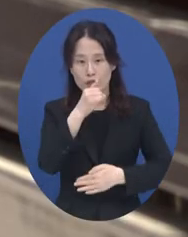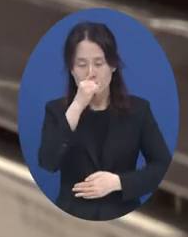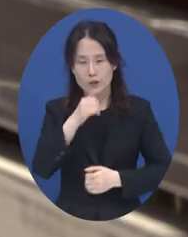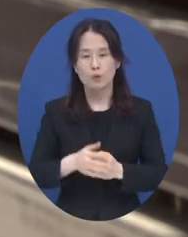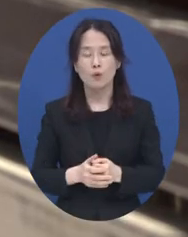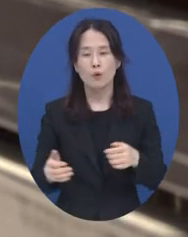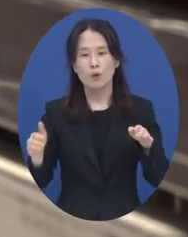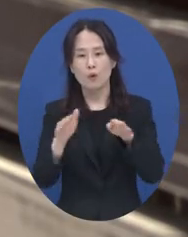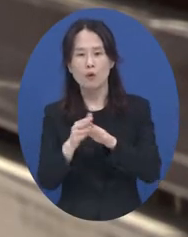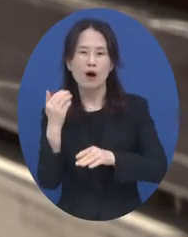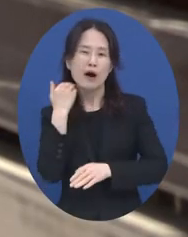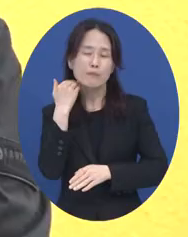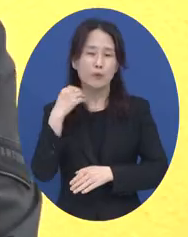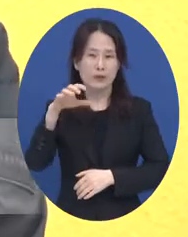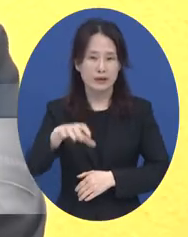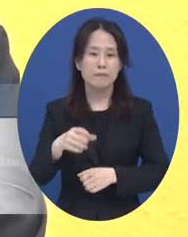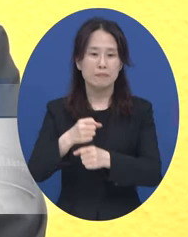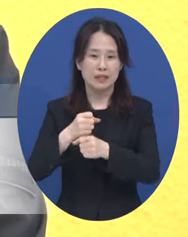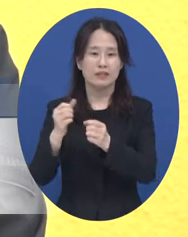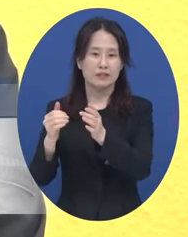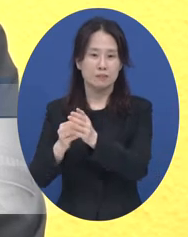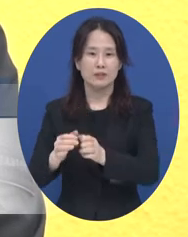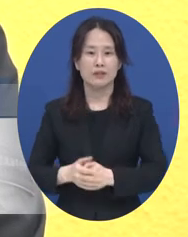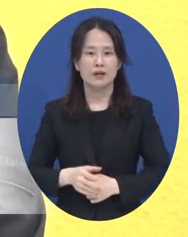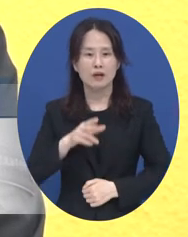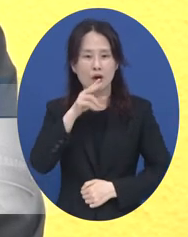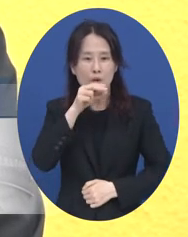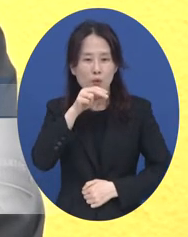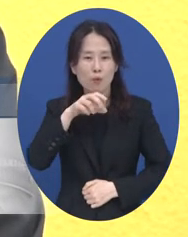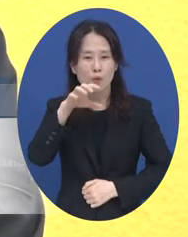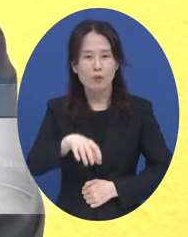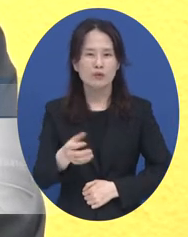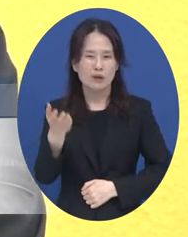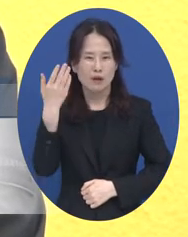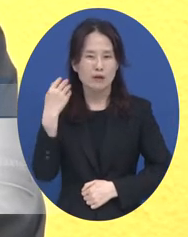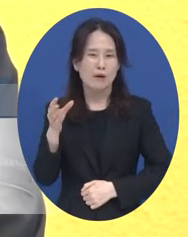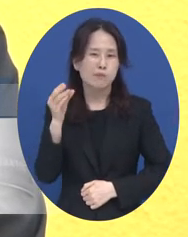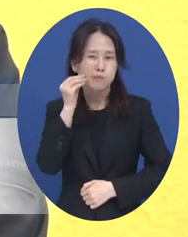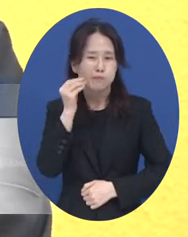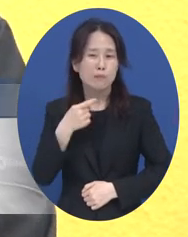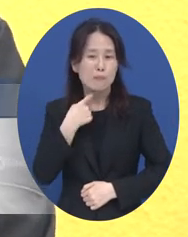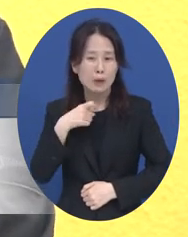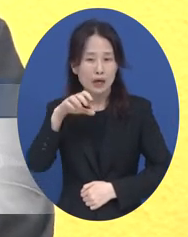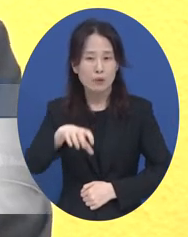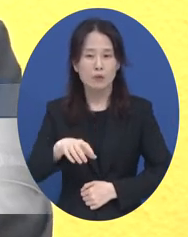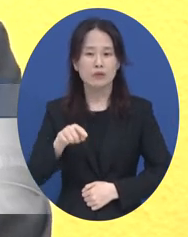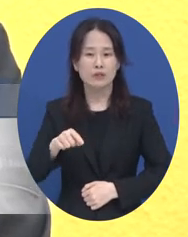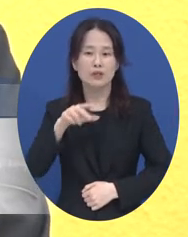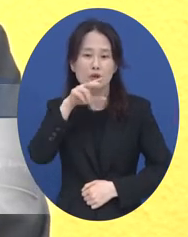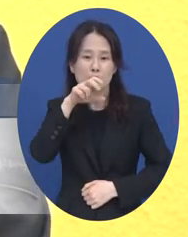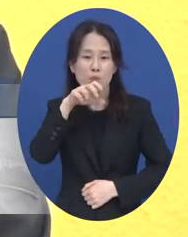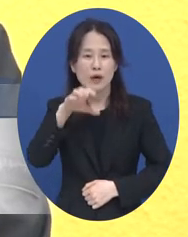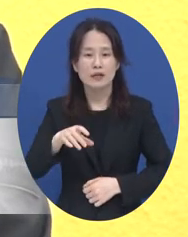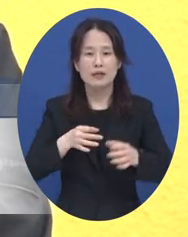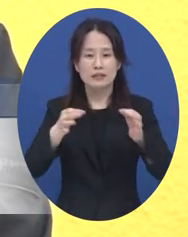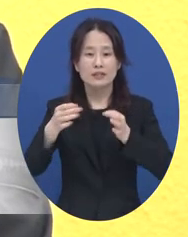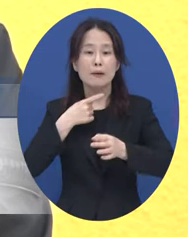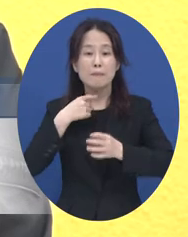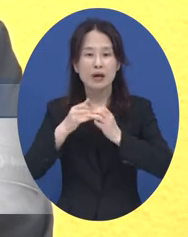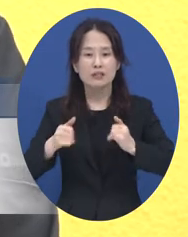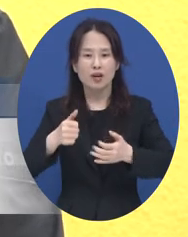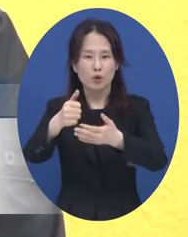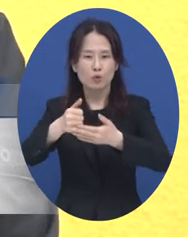가리기 등을 설치한 겁니다 골목 자체가 너무 버려둔 골막 이었어요 그래서 이야 이 골로 4 장 사진 분들이 장사도